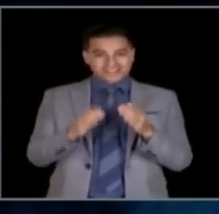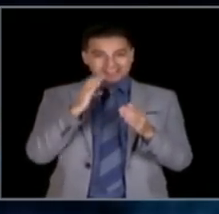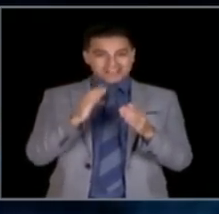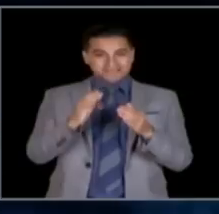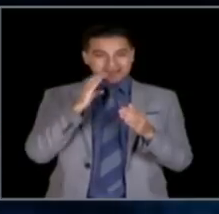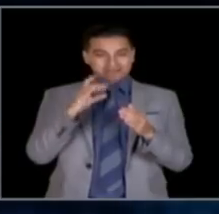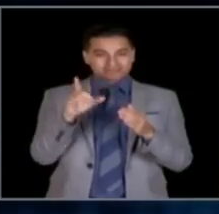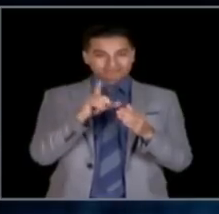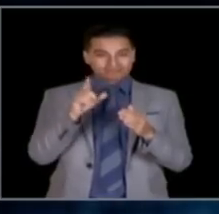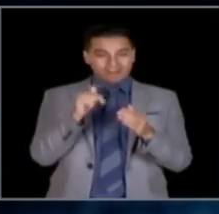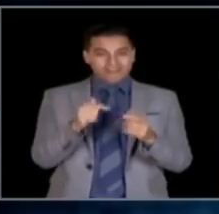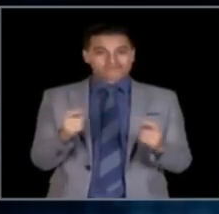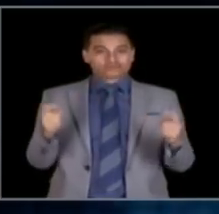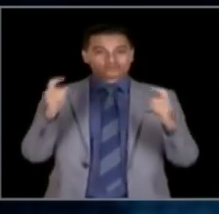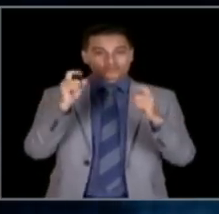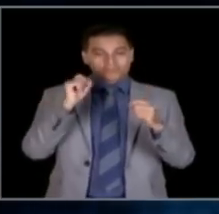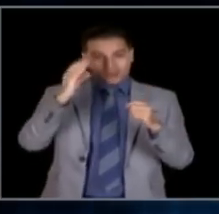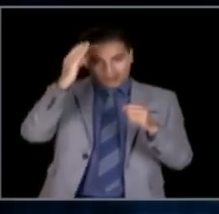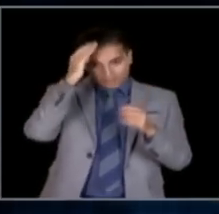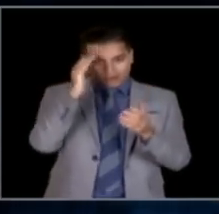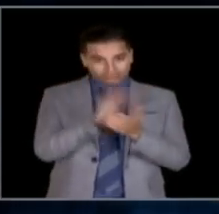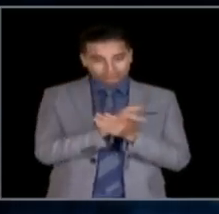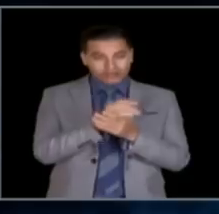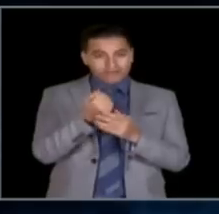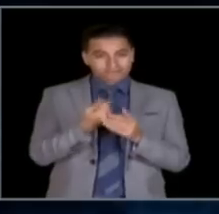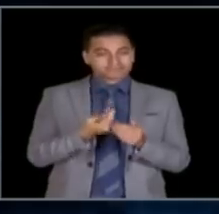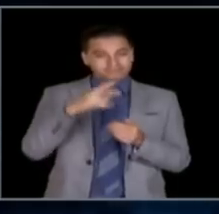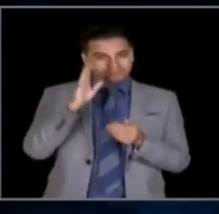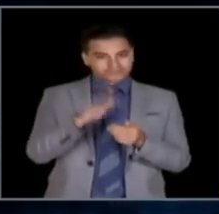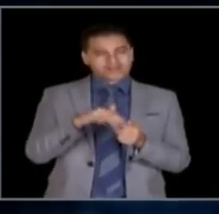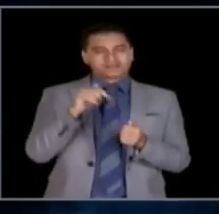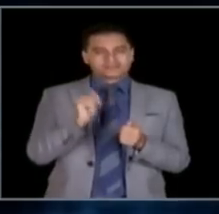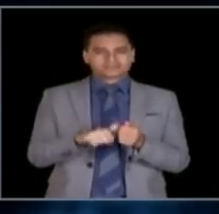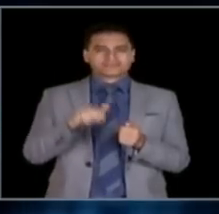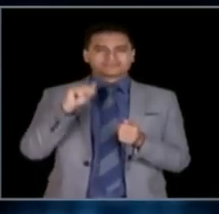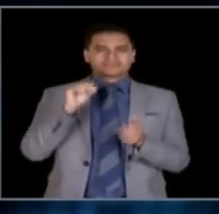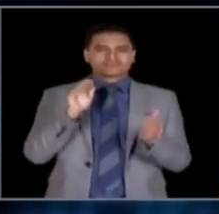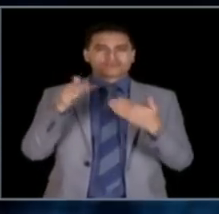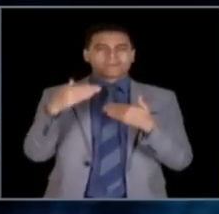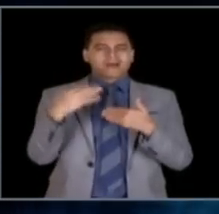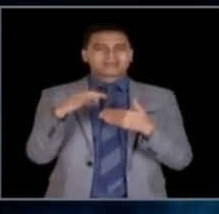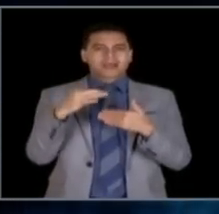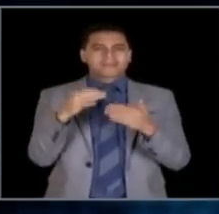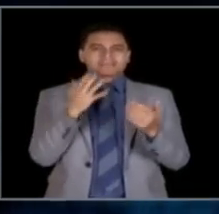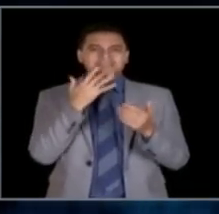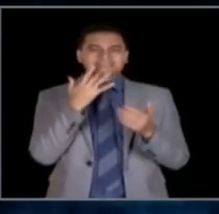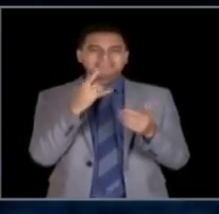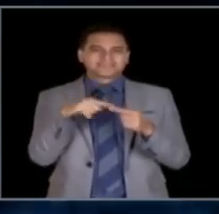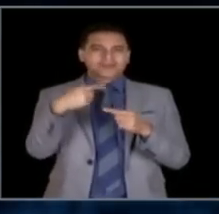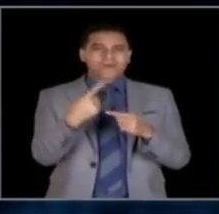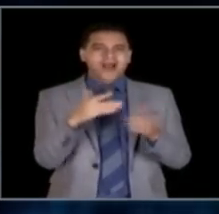اجابه صحيحه في بطوله العباقره اصحاب هتساوي مبلغ نقد. في المربع الذهبي كل نقطه